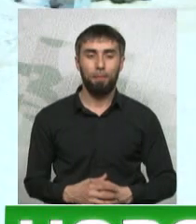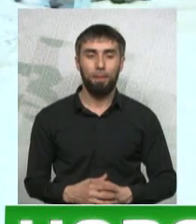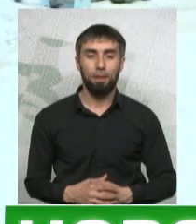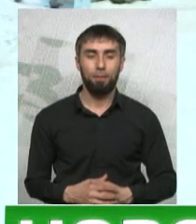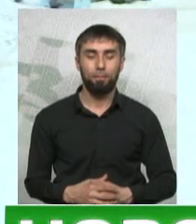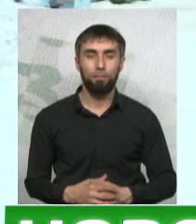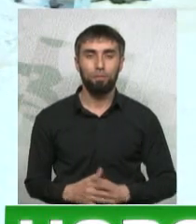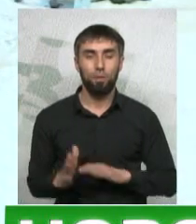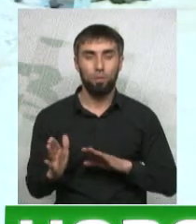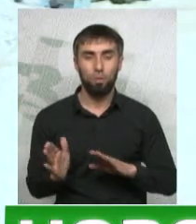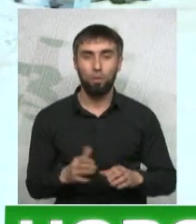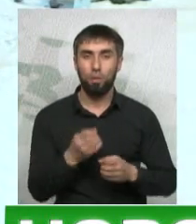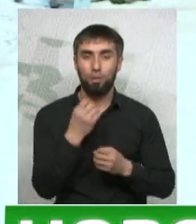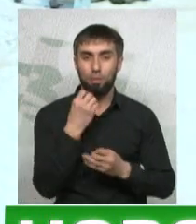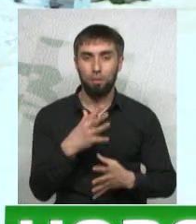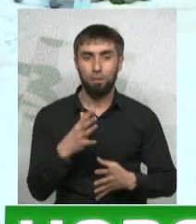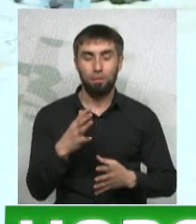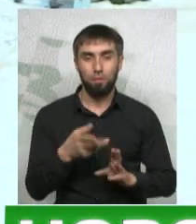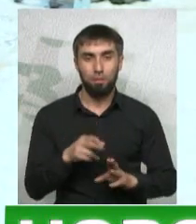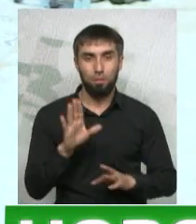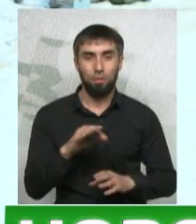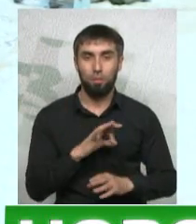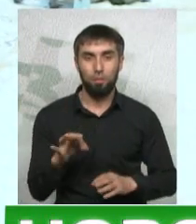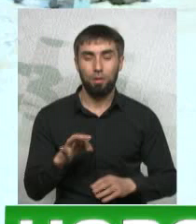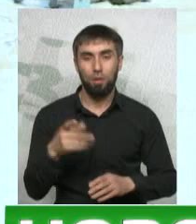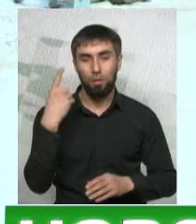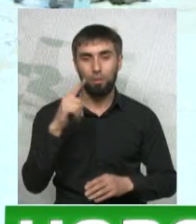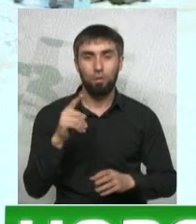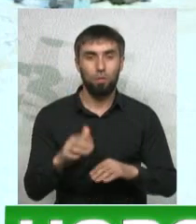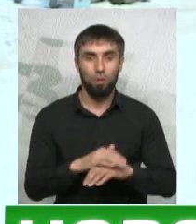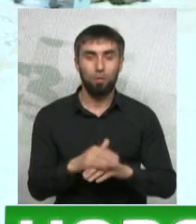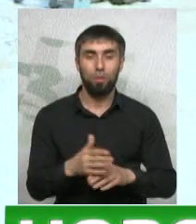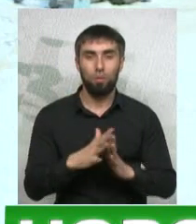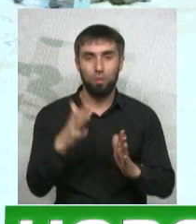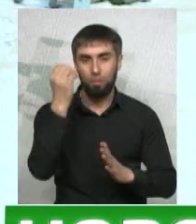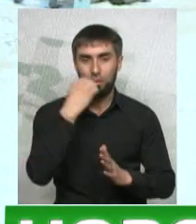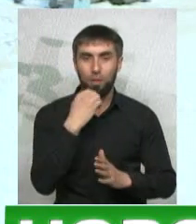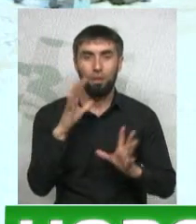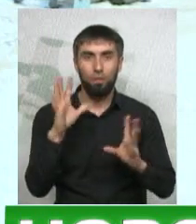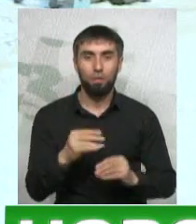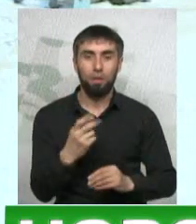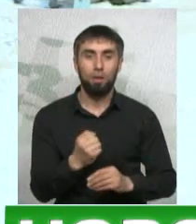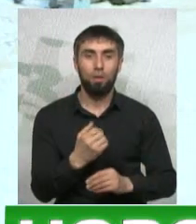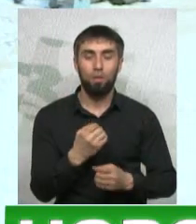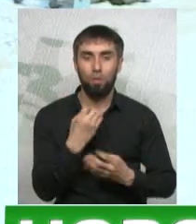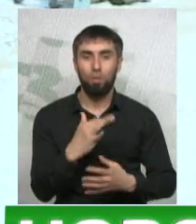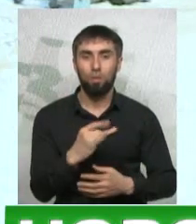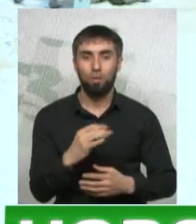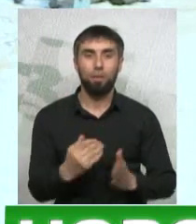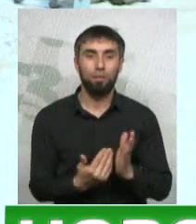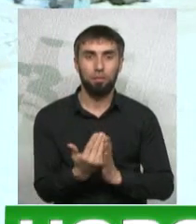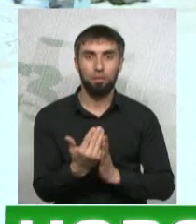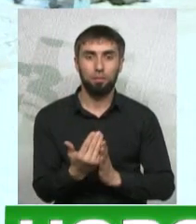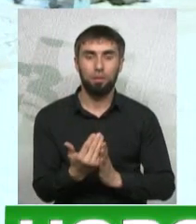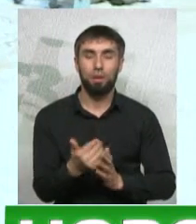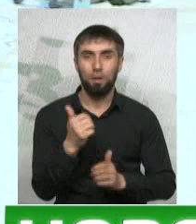прошло великолепно Мне очень понравилось организаторы Молодцы Большое спасибо все на хорошем уровне высоком